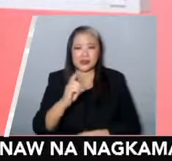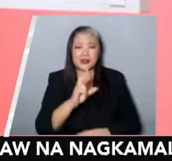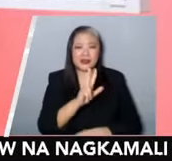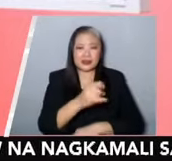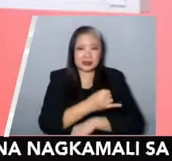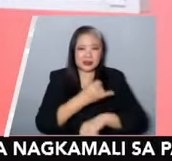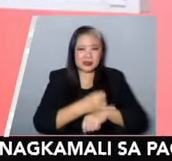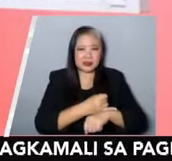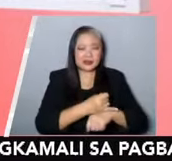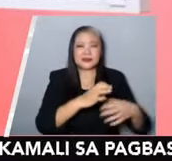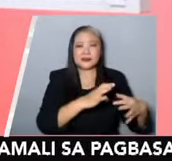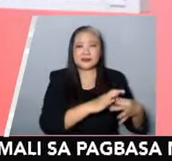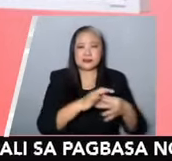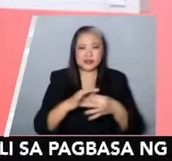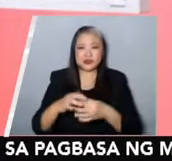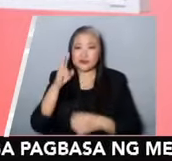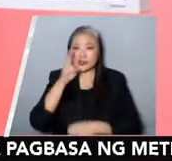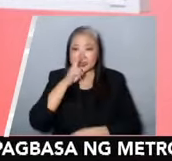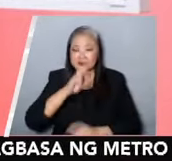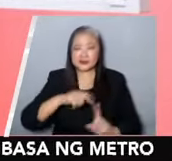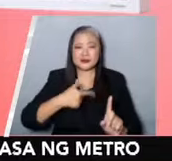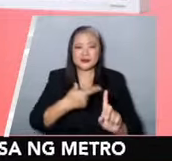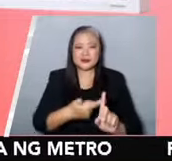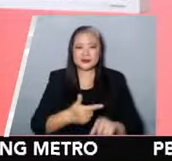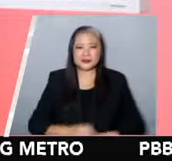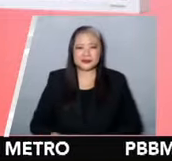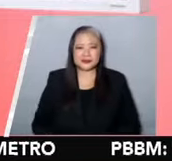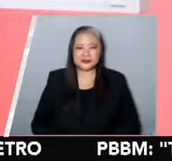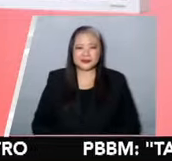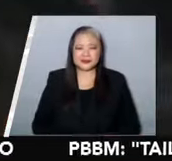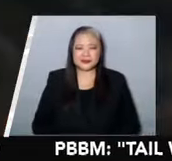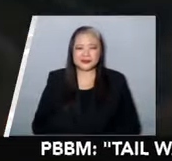sa GMA Regional TV, 1 Western Visayas.